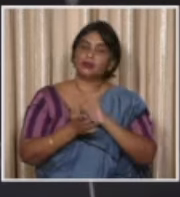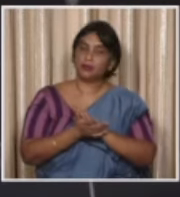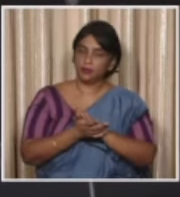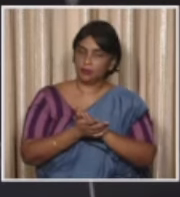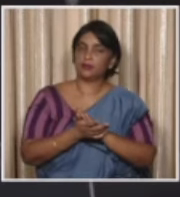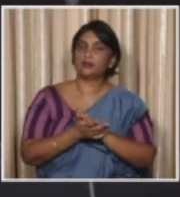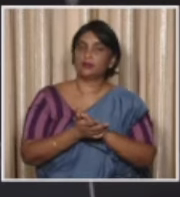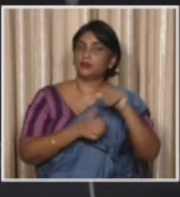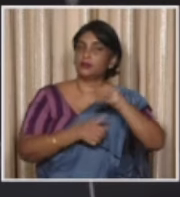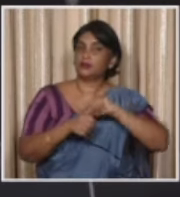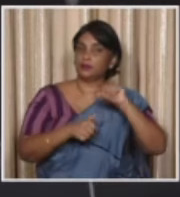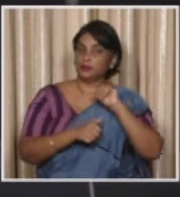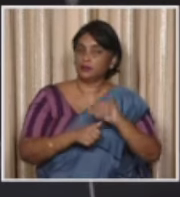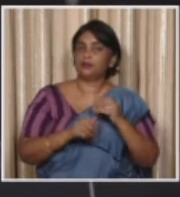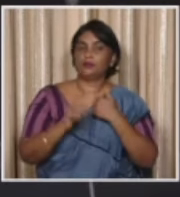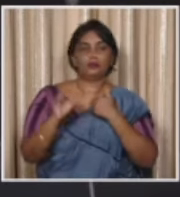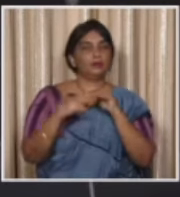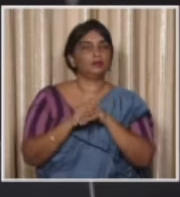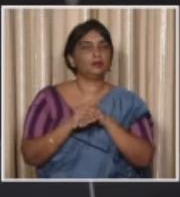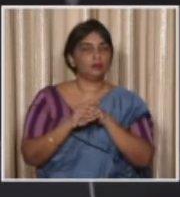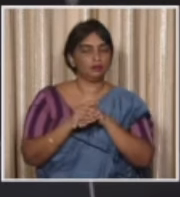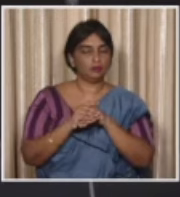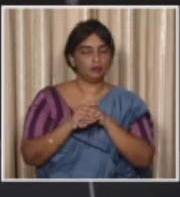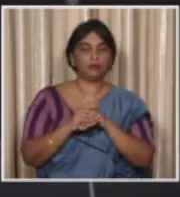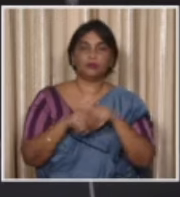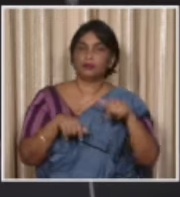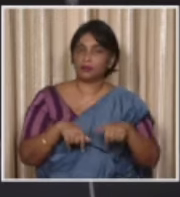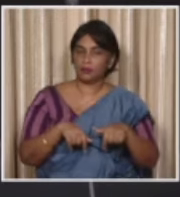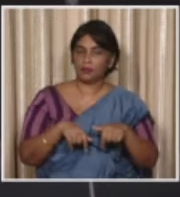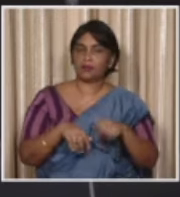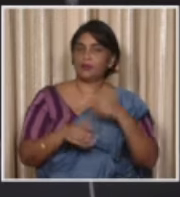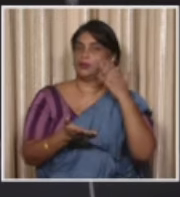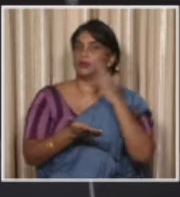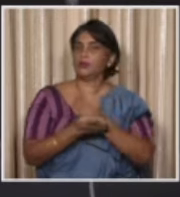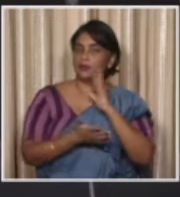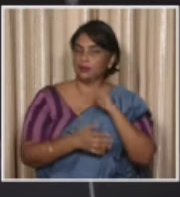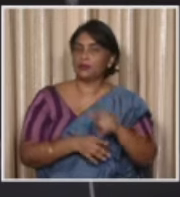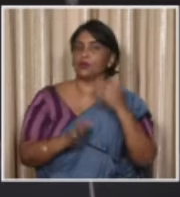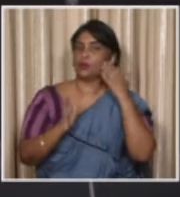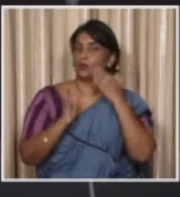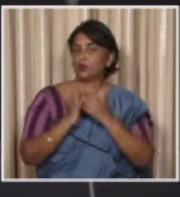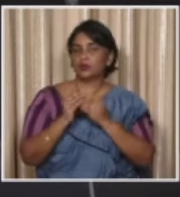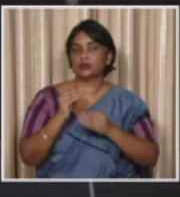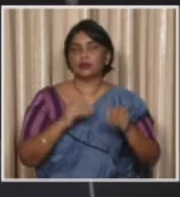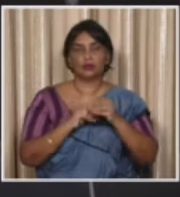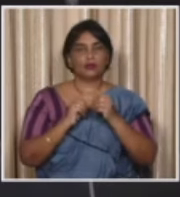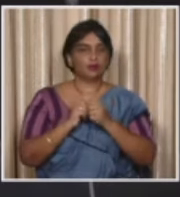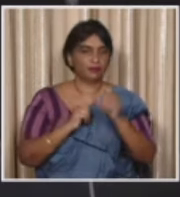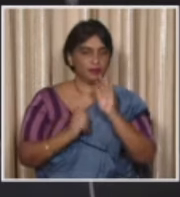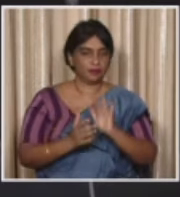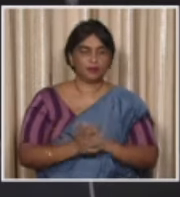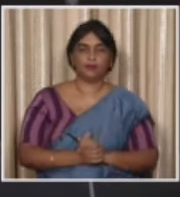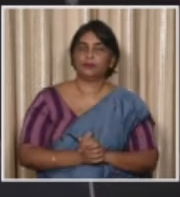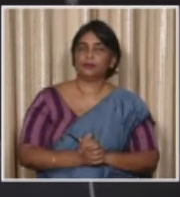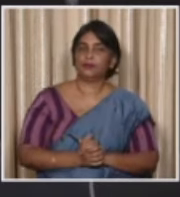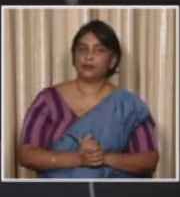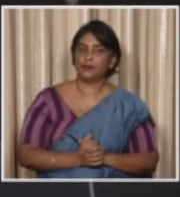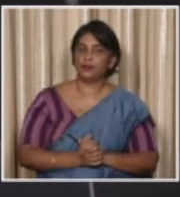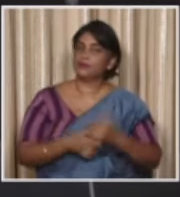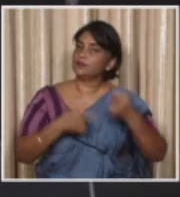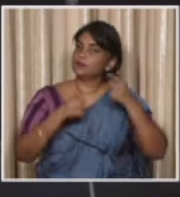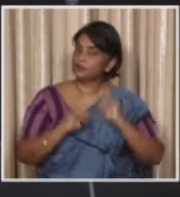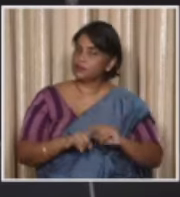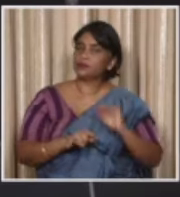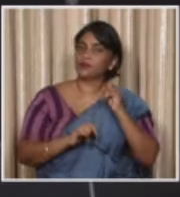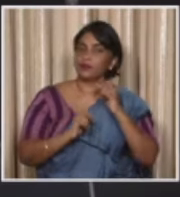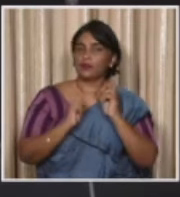රජයේ ආයතන සඳහා බඳවා ගැනීම දැනට නවත්තලා තියෙන නිසා එස්නා විකල්ප යෝජනා ක්‍රම කළා තියෙනවා. ඊළඟට යම්